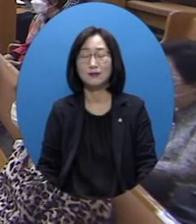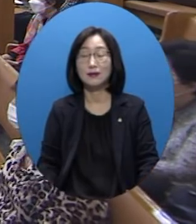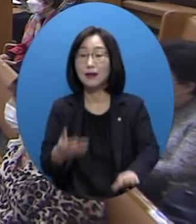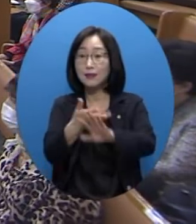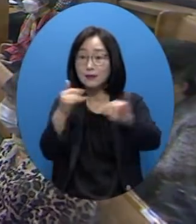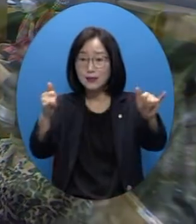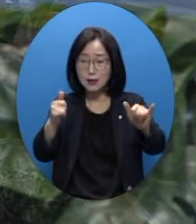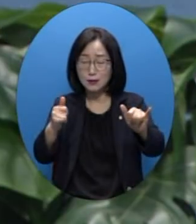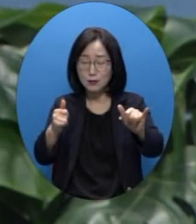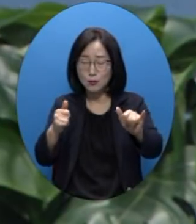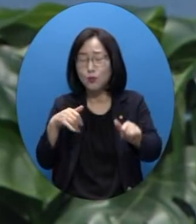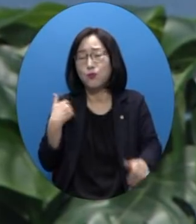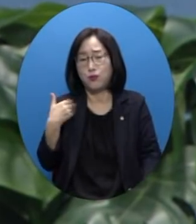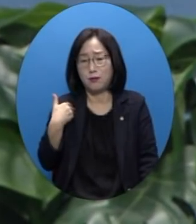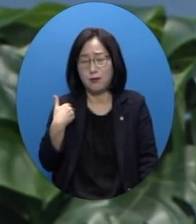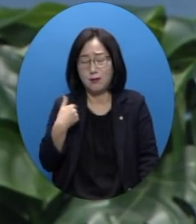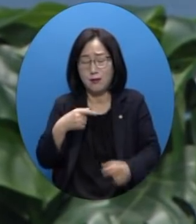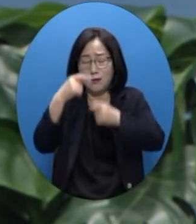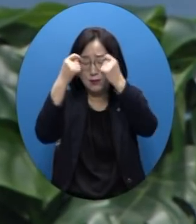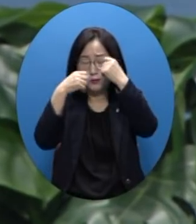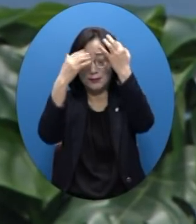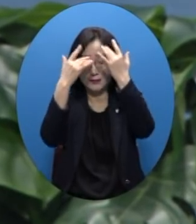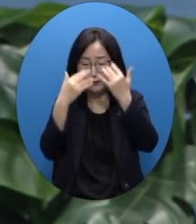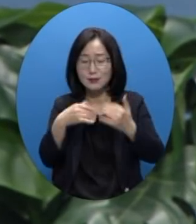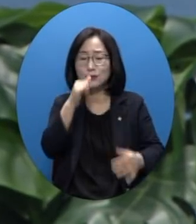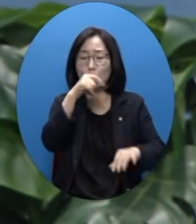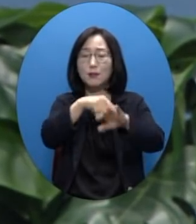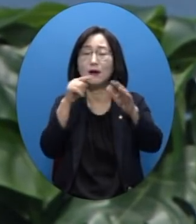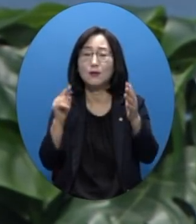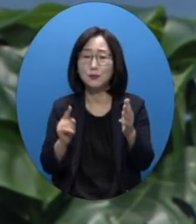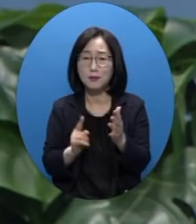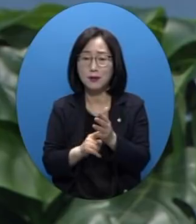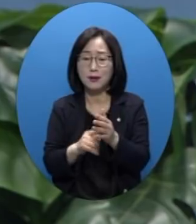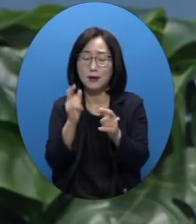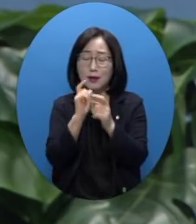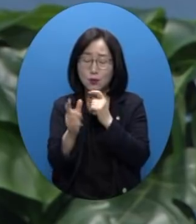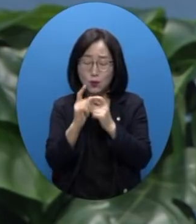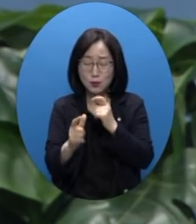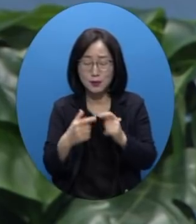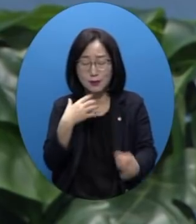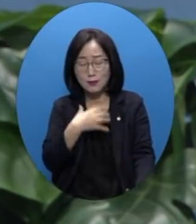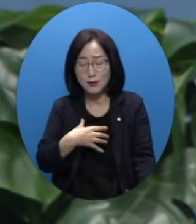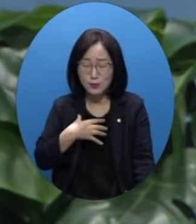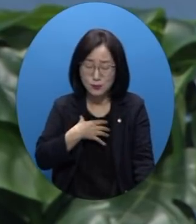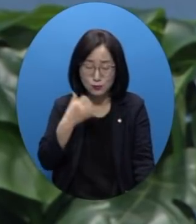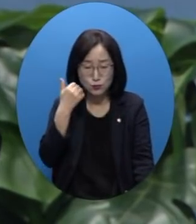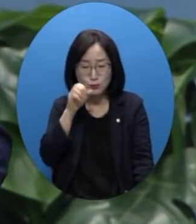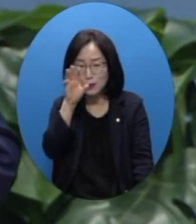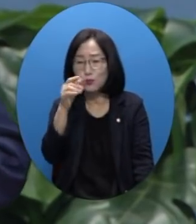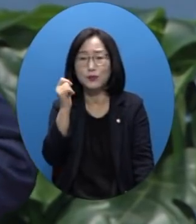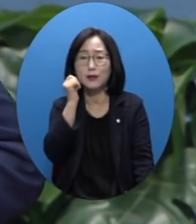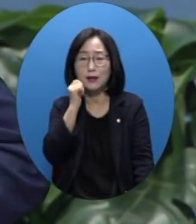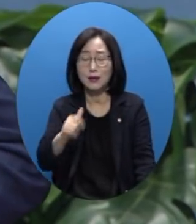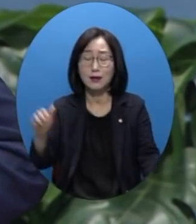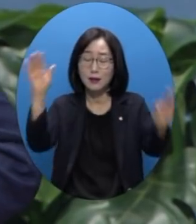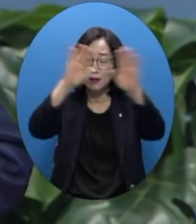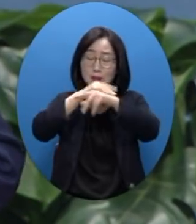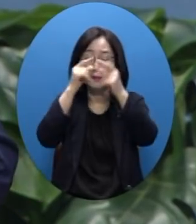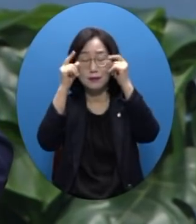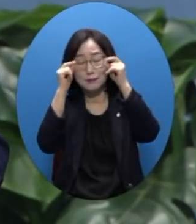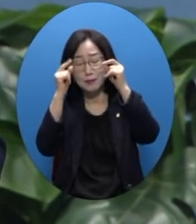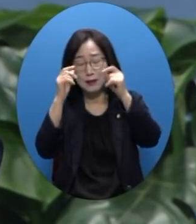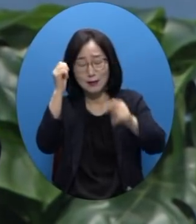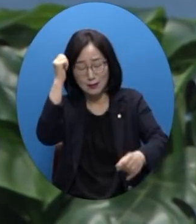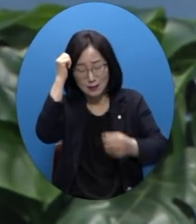남들이 모르게 흘리는 눈물들이 있습니다. 내 마음의 고민과 괴로움을 누구에게 말 못하지 못해서 밤잠을 자지 못하며